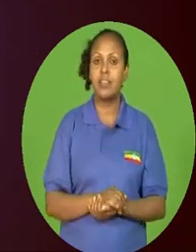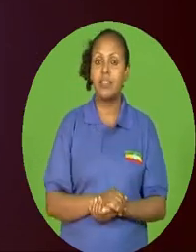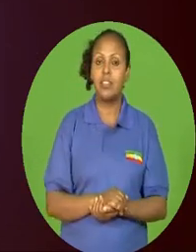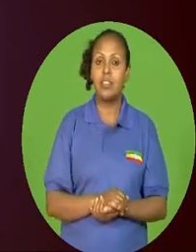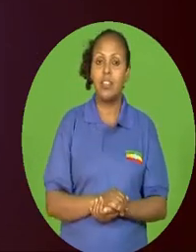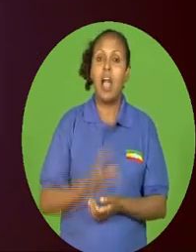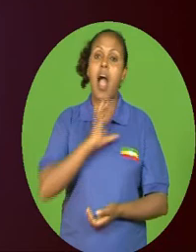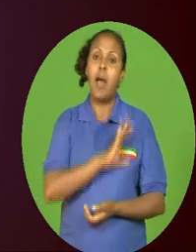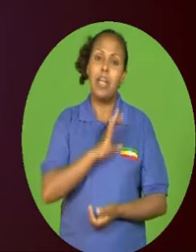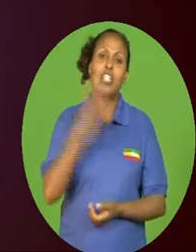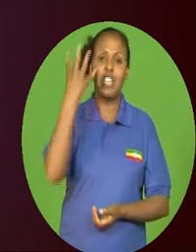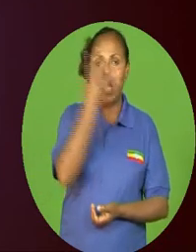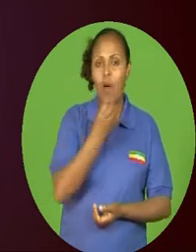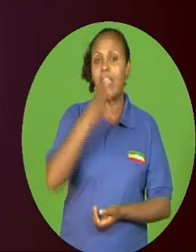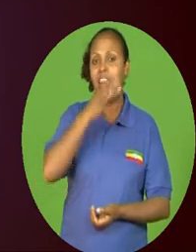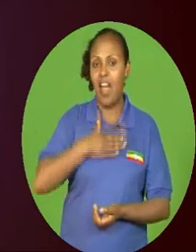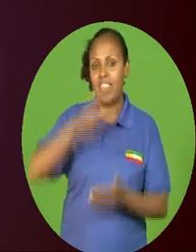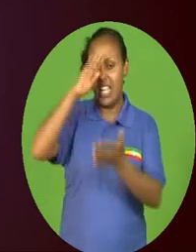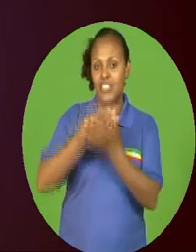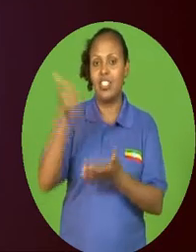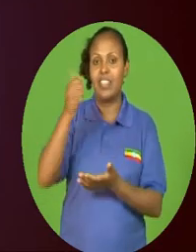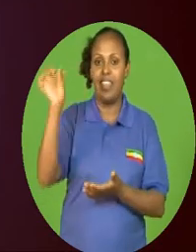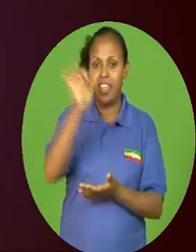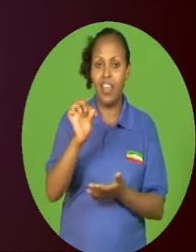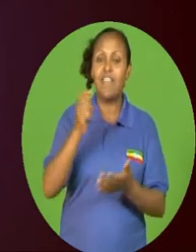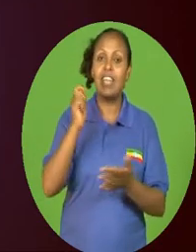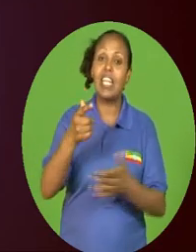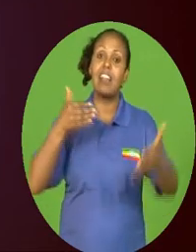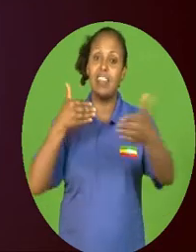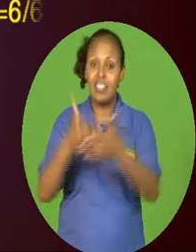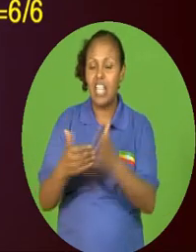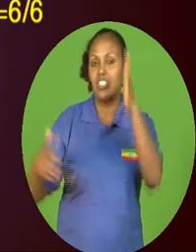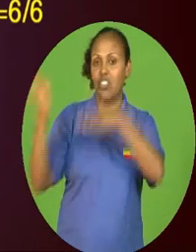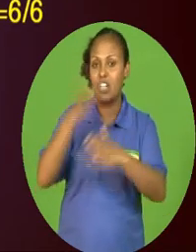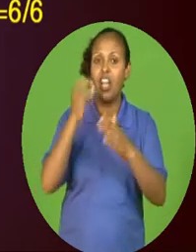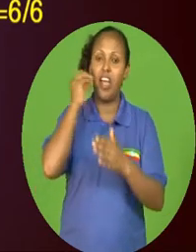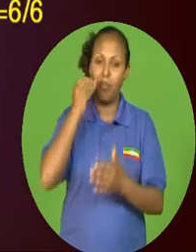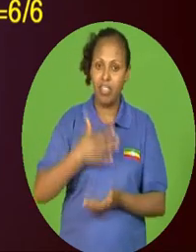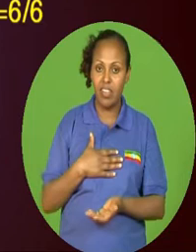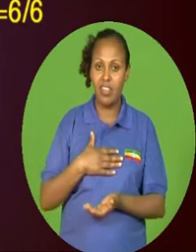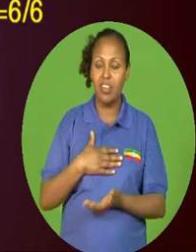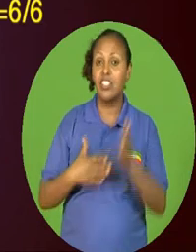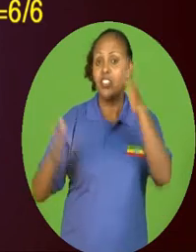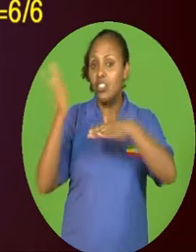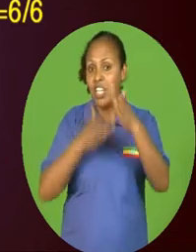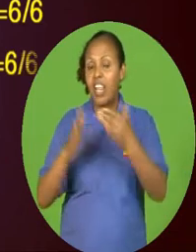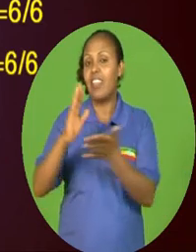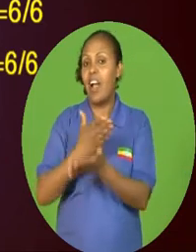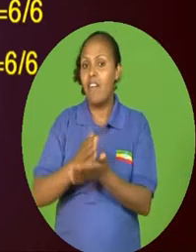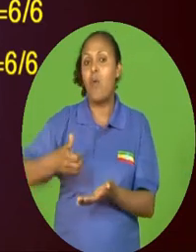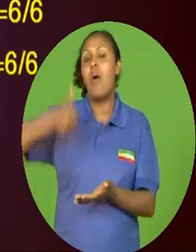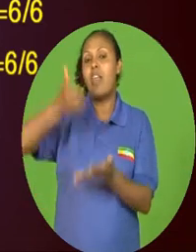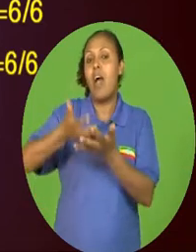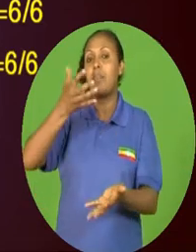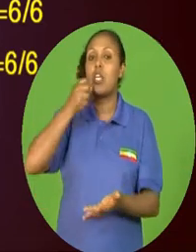ምሳሌ 2 አመለ ሸጋዋ የናቴ ልጅ እህቴ ፈጥና ትደርሳለች ስቸገር ከቤቴ